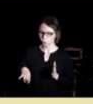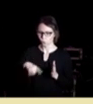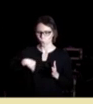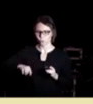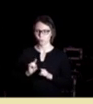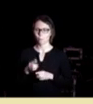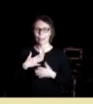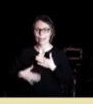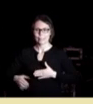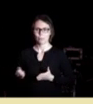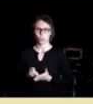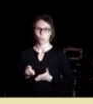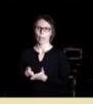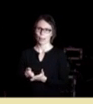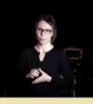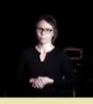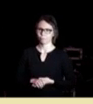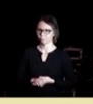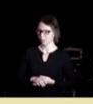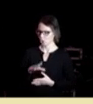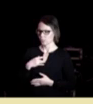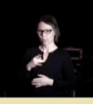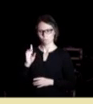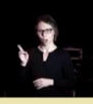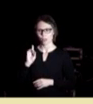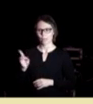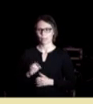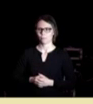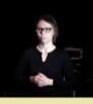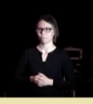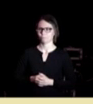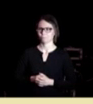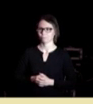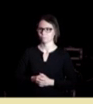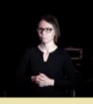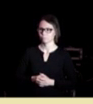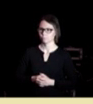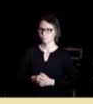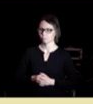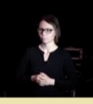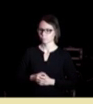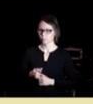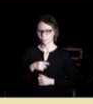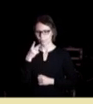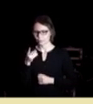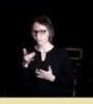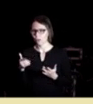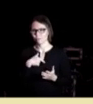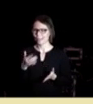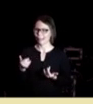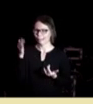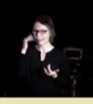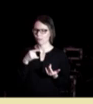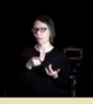oss som helsepersonell. Det synes jeg er alarmerende. Det vi ser er jo på en måte at vi har lett for å